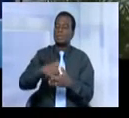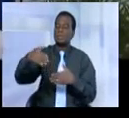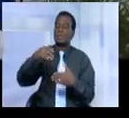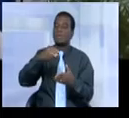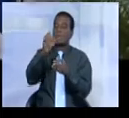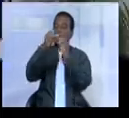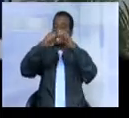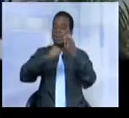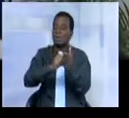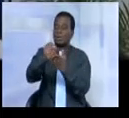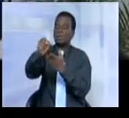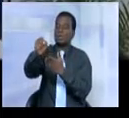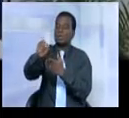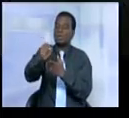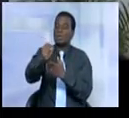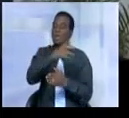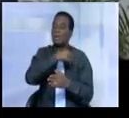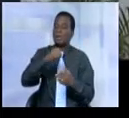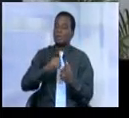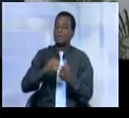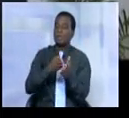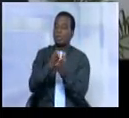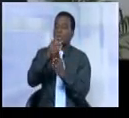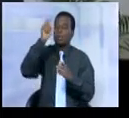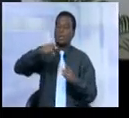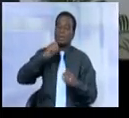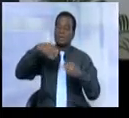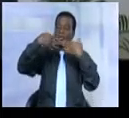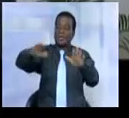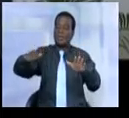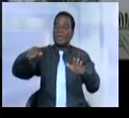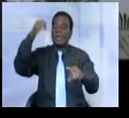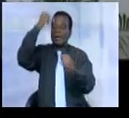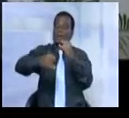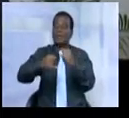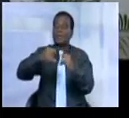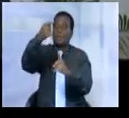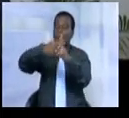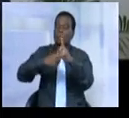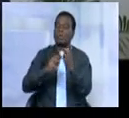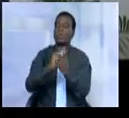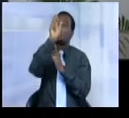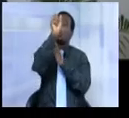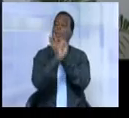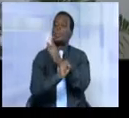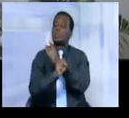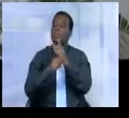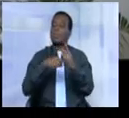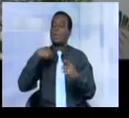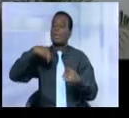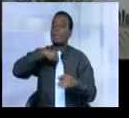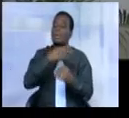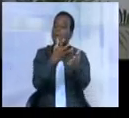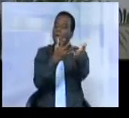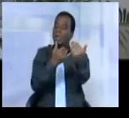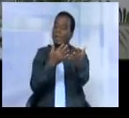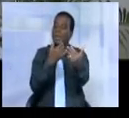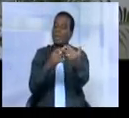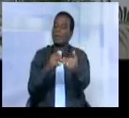et de décollage. Et ce processus devrait être terminé à la fin du mois de mars. Donc nous attendons